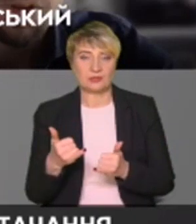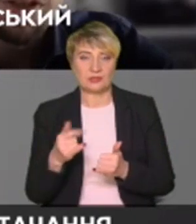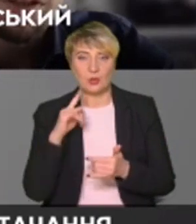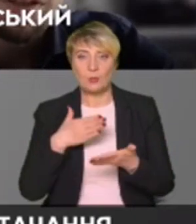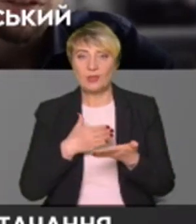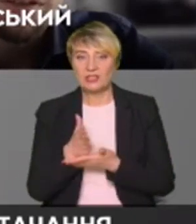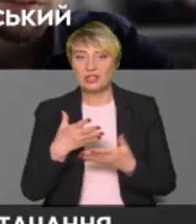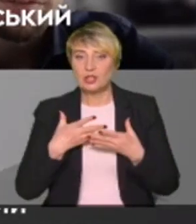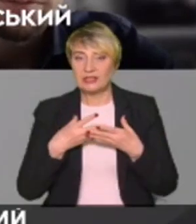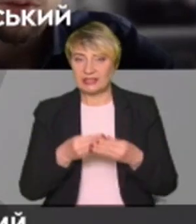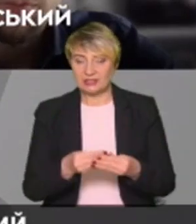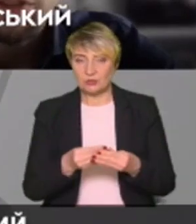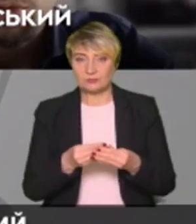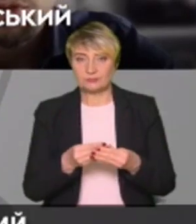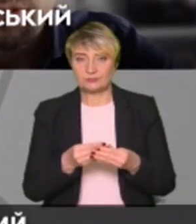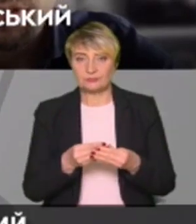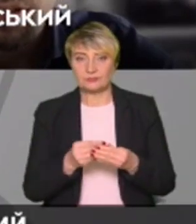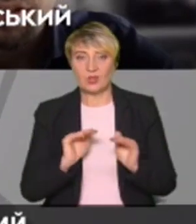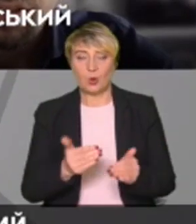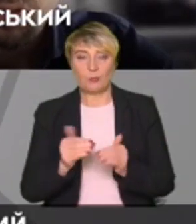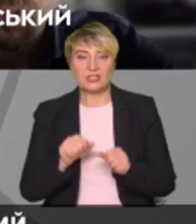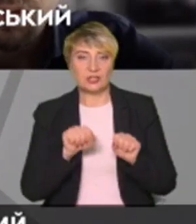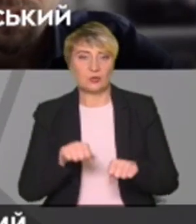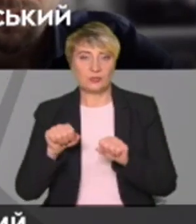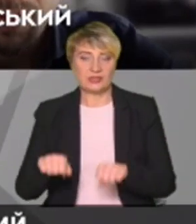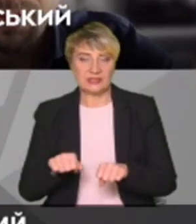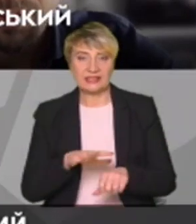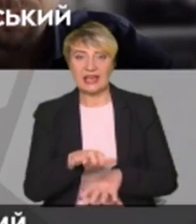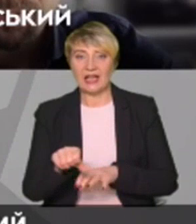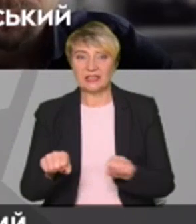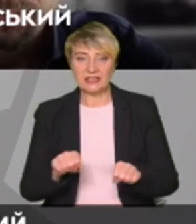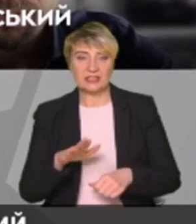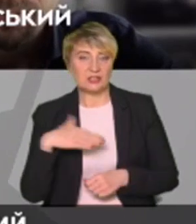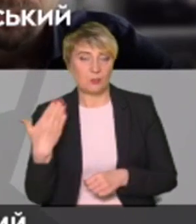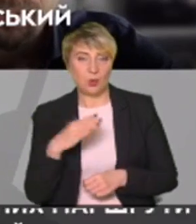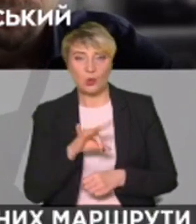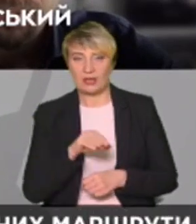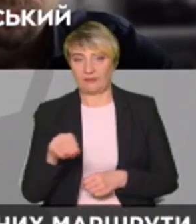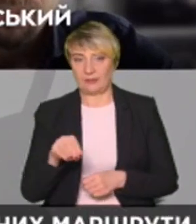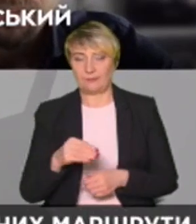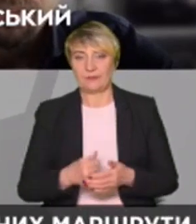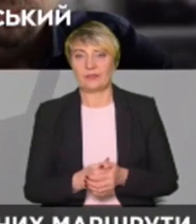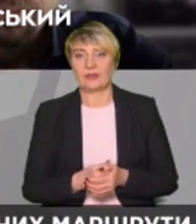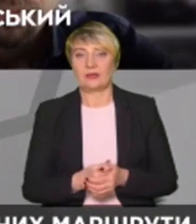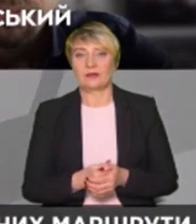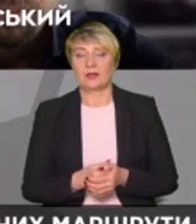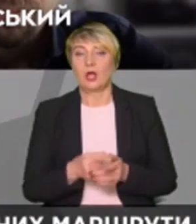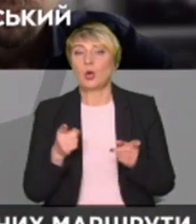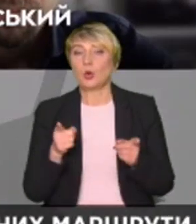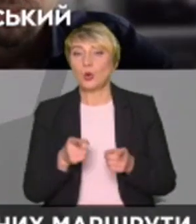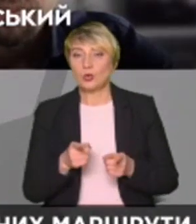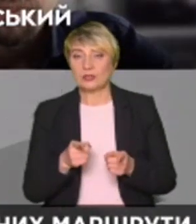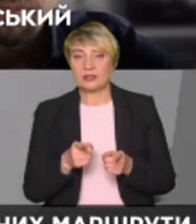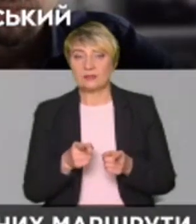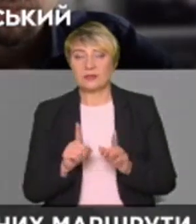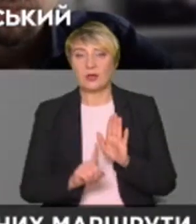тиску обмеження можливостей для агресії з боку Російської Федерації. Пане Андрію, ще на сам кінець, коротко, от вже